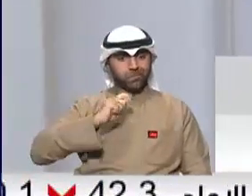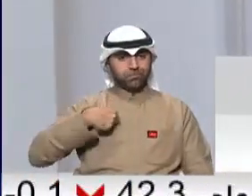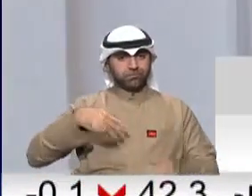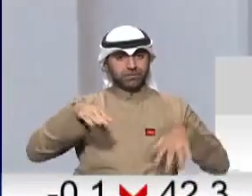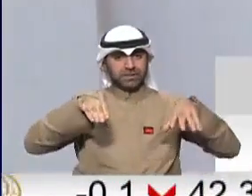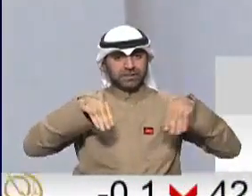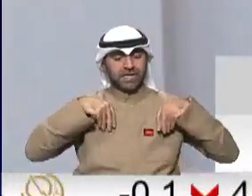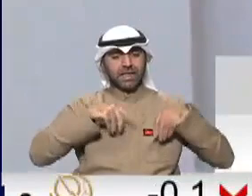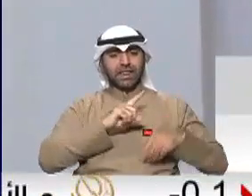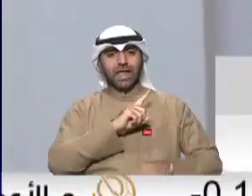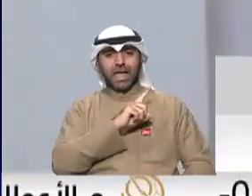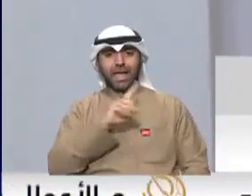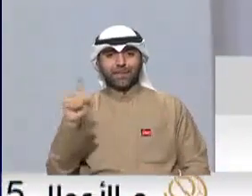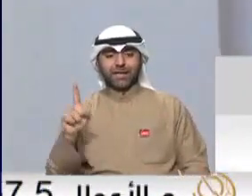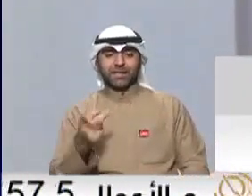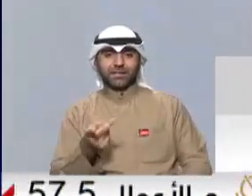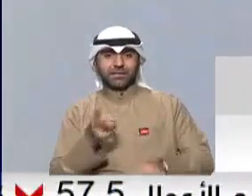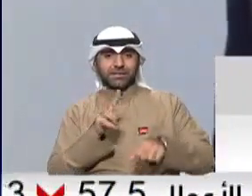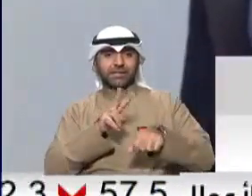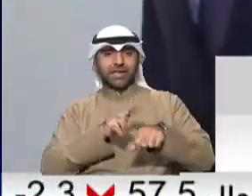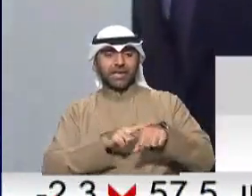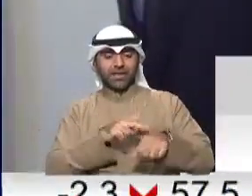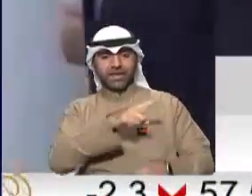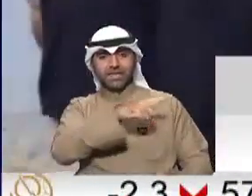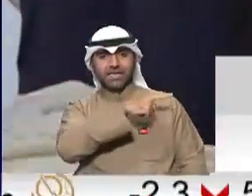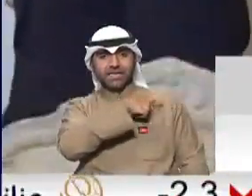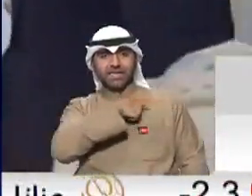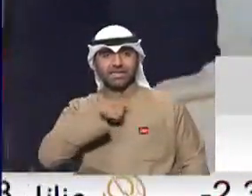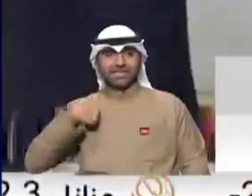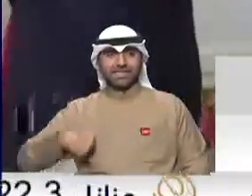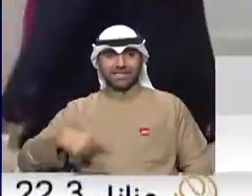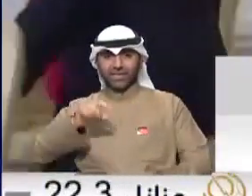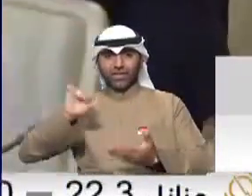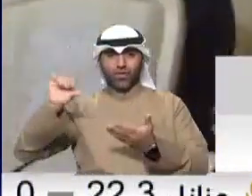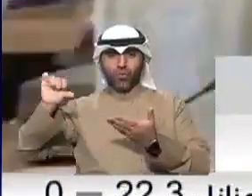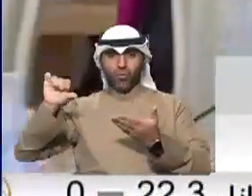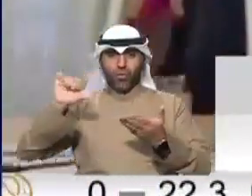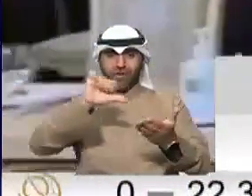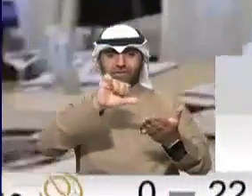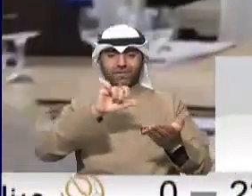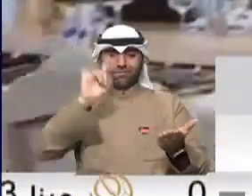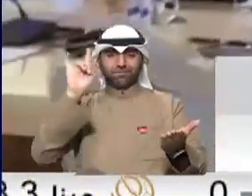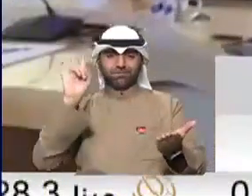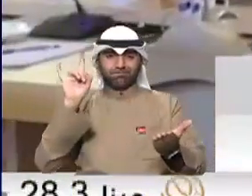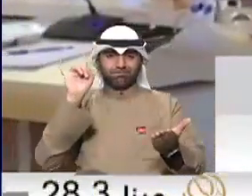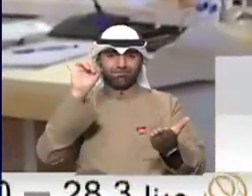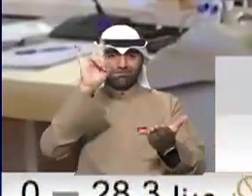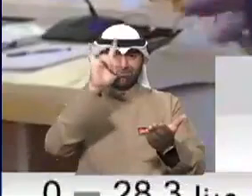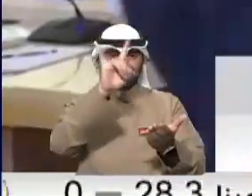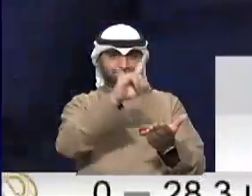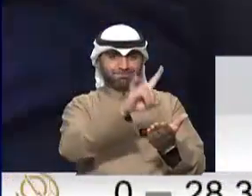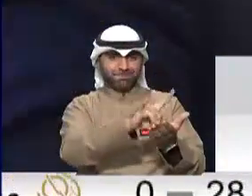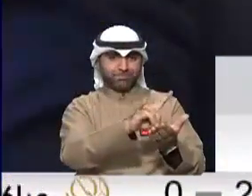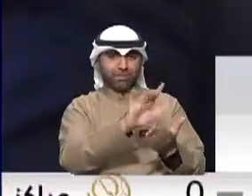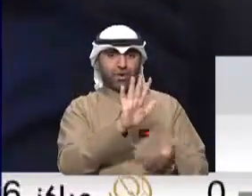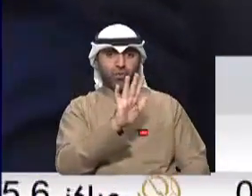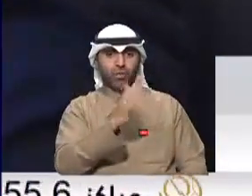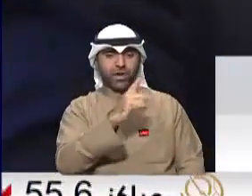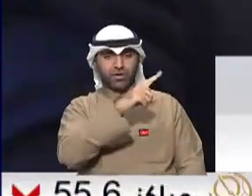تحرص على شيء آخر تماما. ففي الوقت الذي قال فيه وزير الخارجية الروسي سيرجي